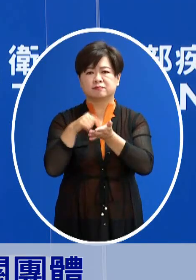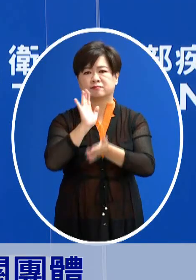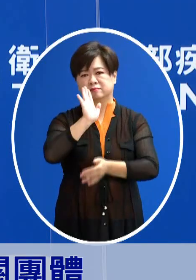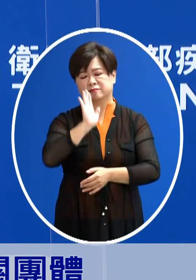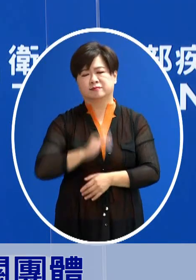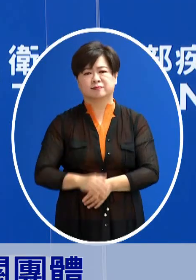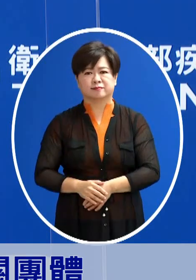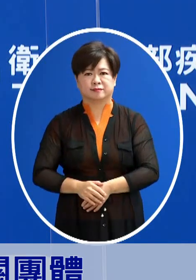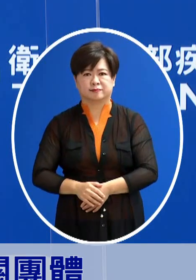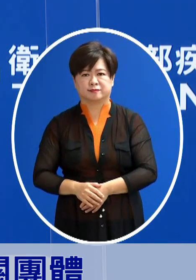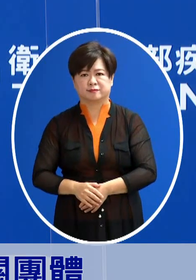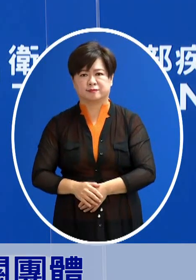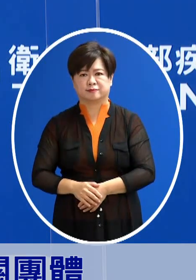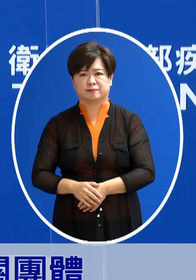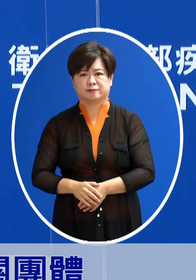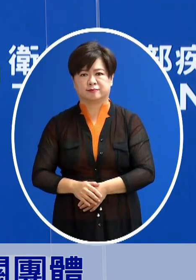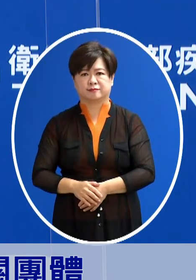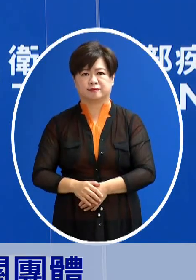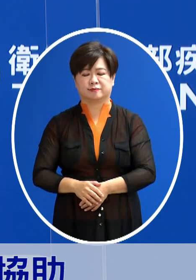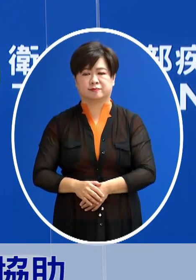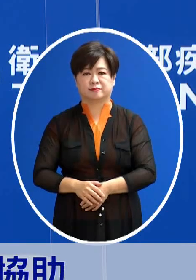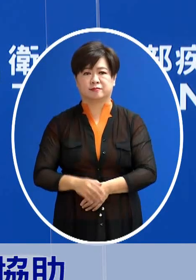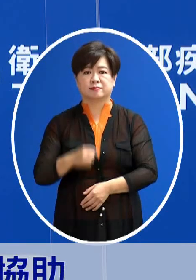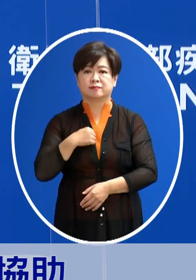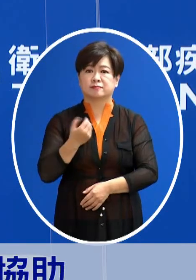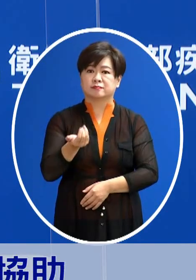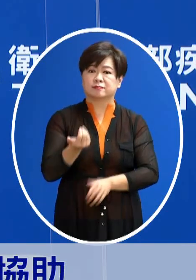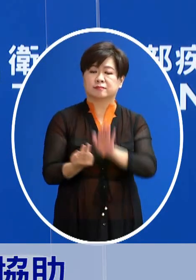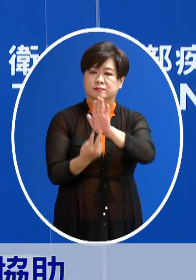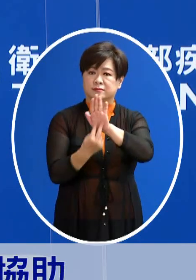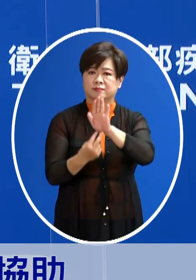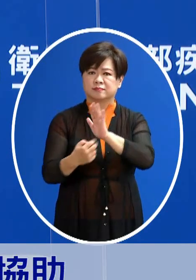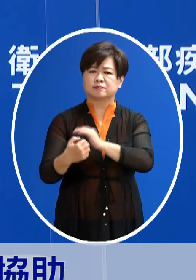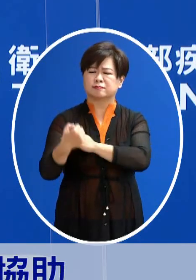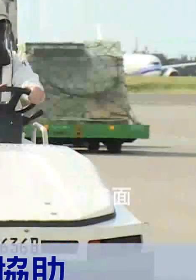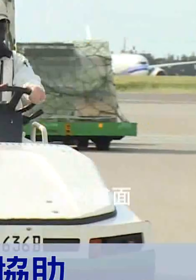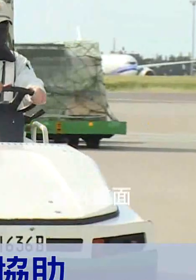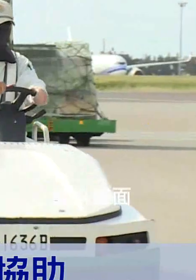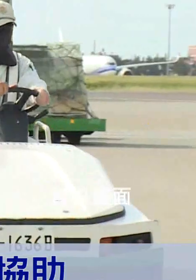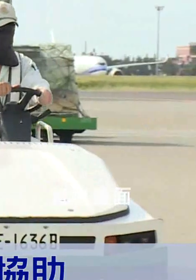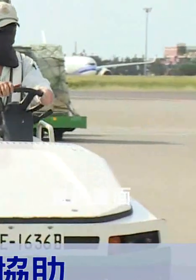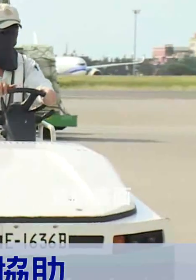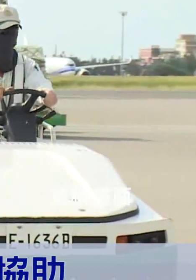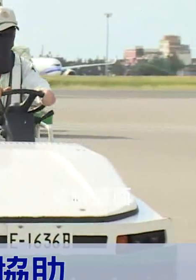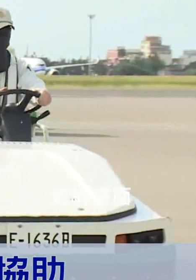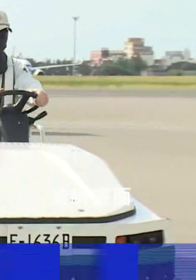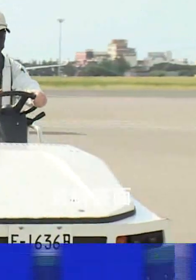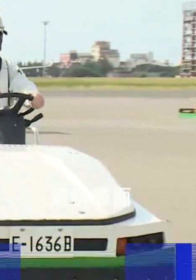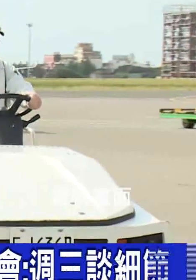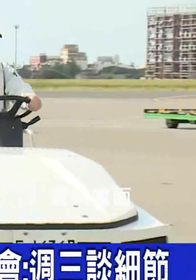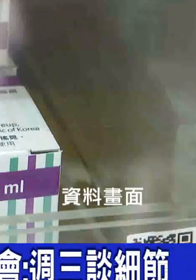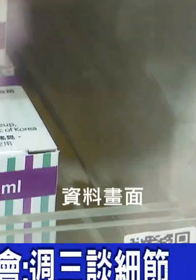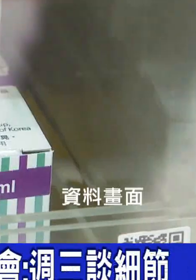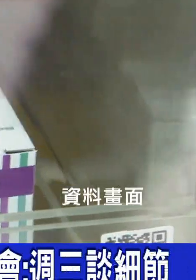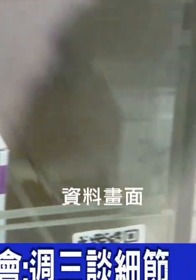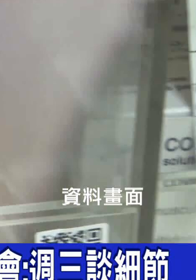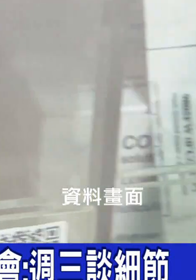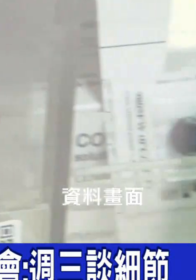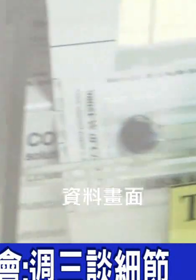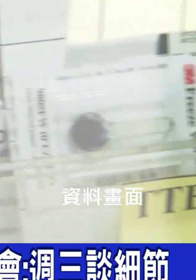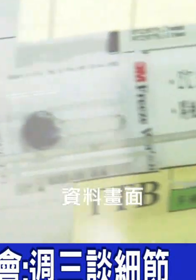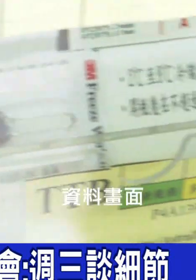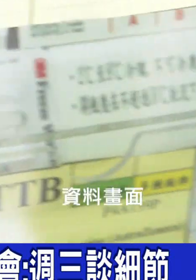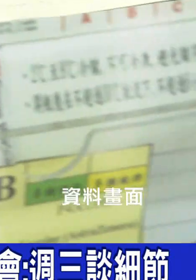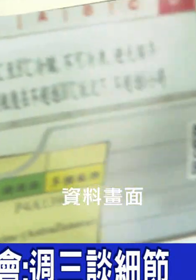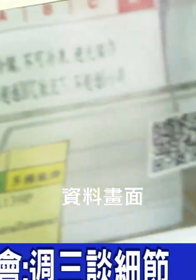4个机关团体，那我刚说明，我们一定会全力来做协助。 力拼疫苗进口的速度，国际疫苗会也透